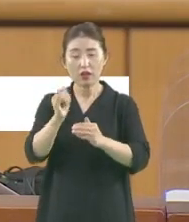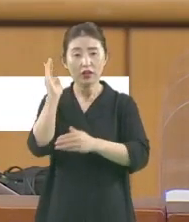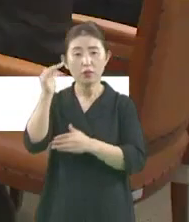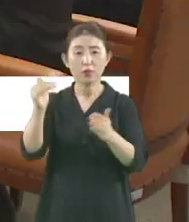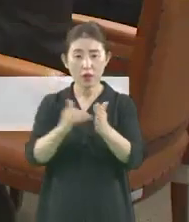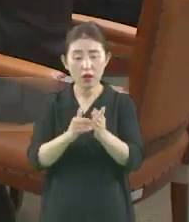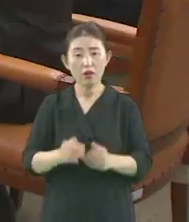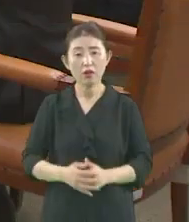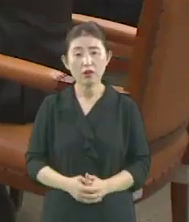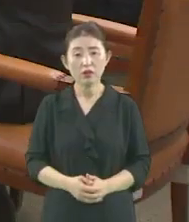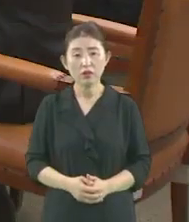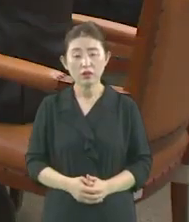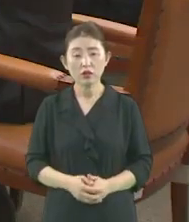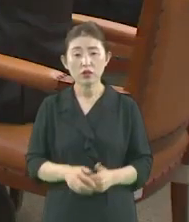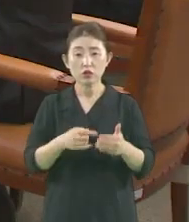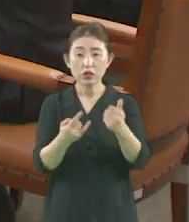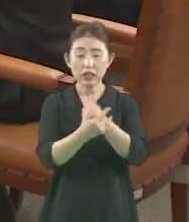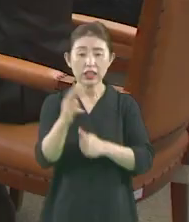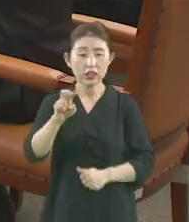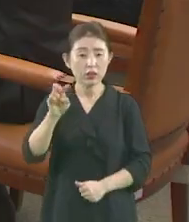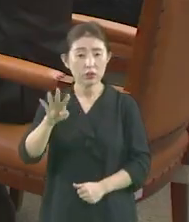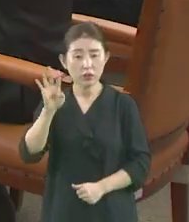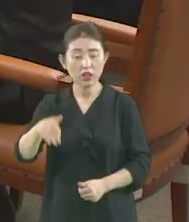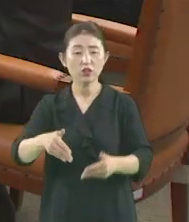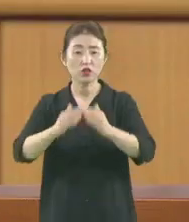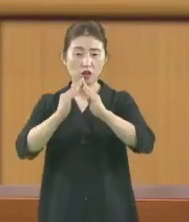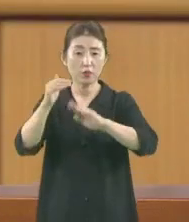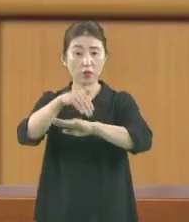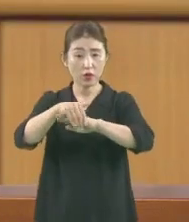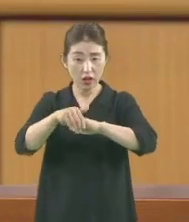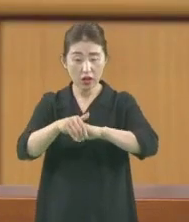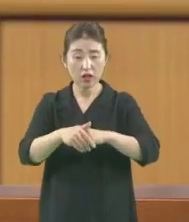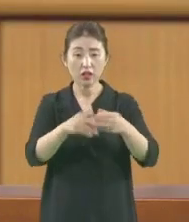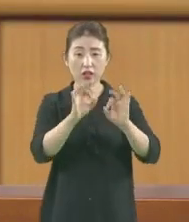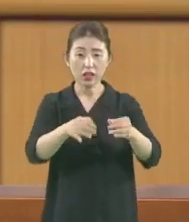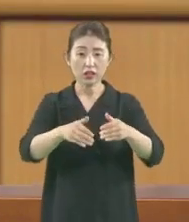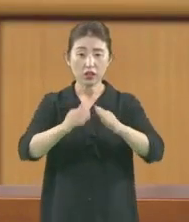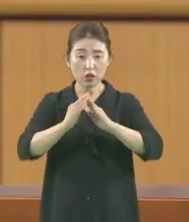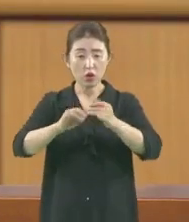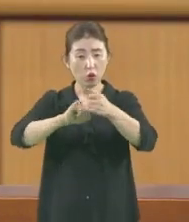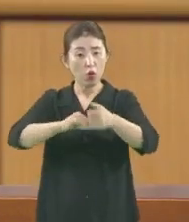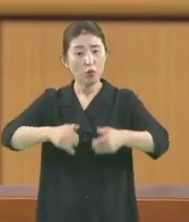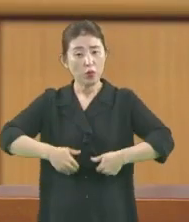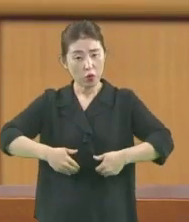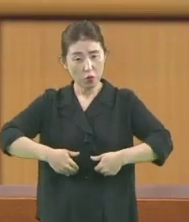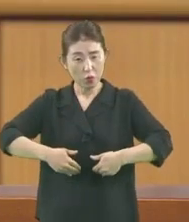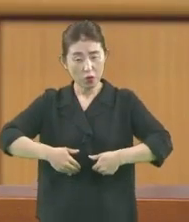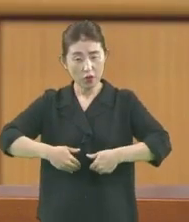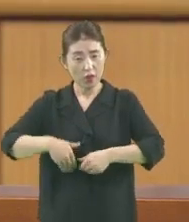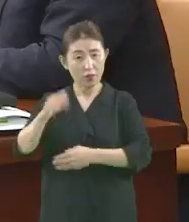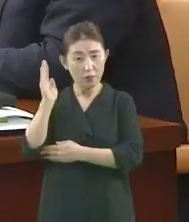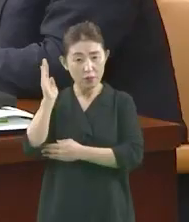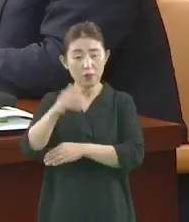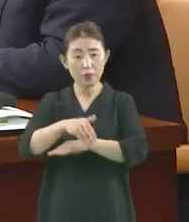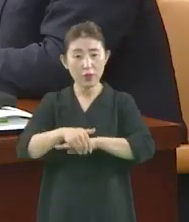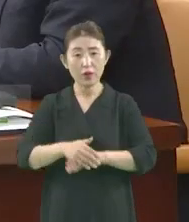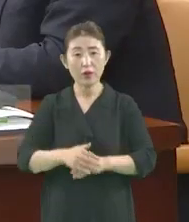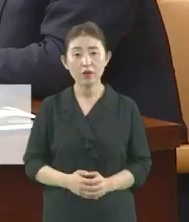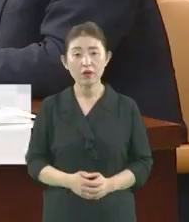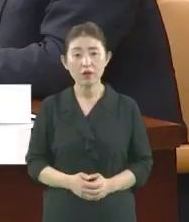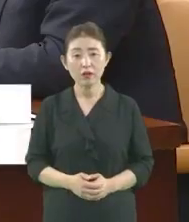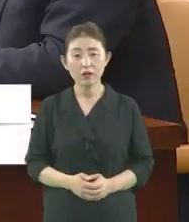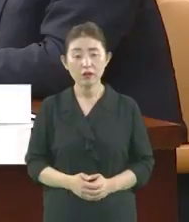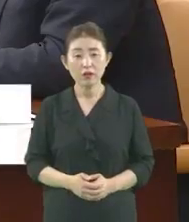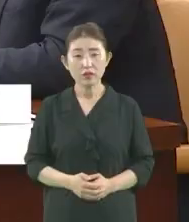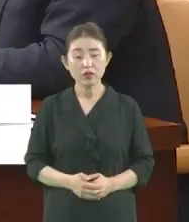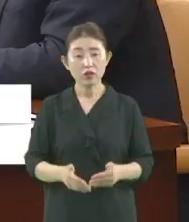주셨습니다. 추진위는 2024년 설립을 목표로 은행 설립의 당위성을 알린다는 목표를 세웠습니다.